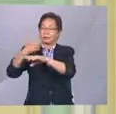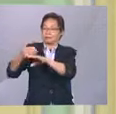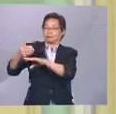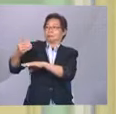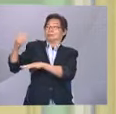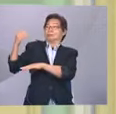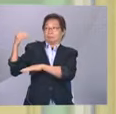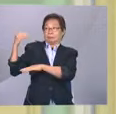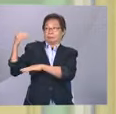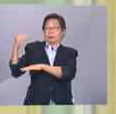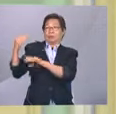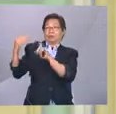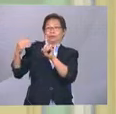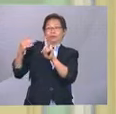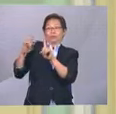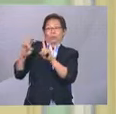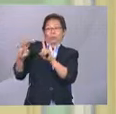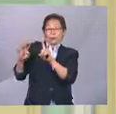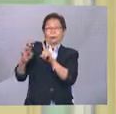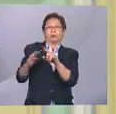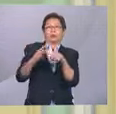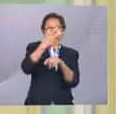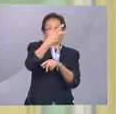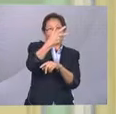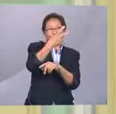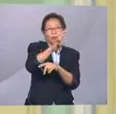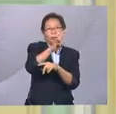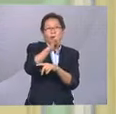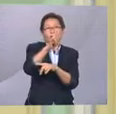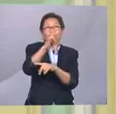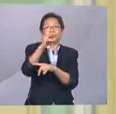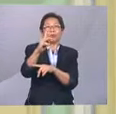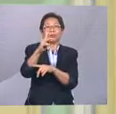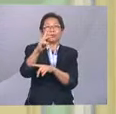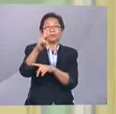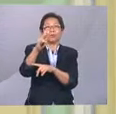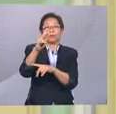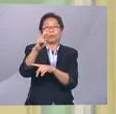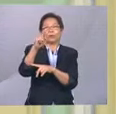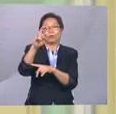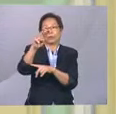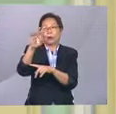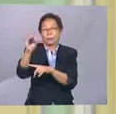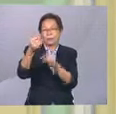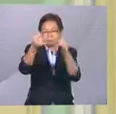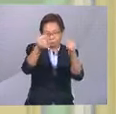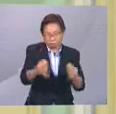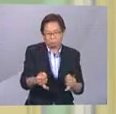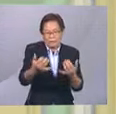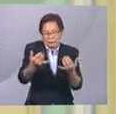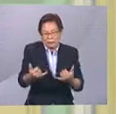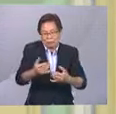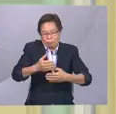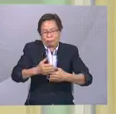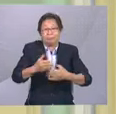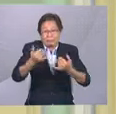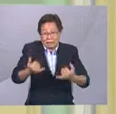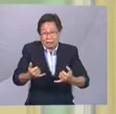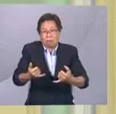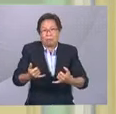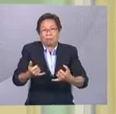Yang mana 13528 individu sedang menjalani proses